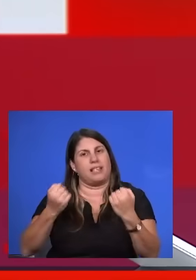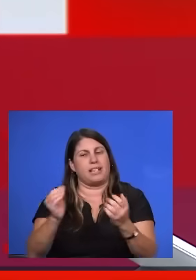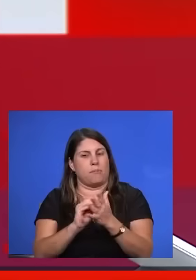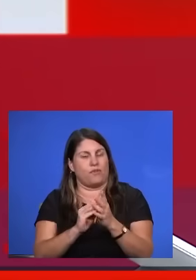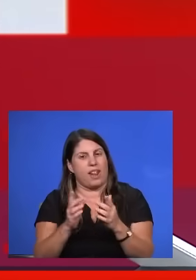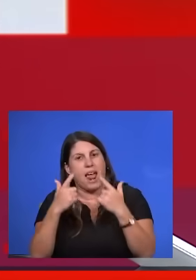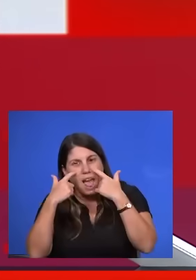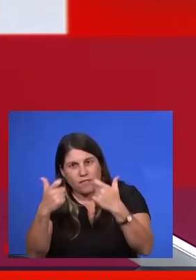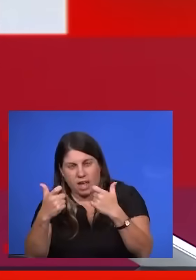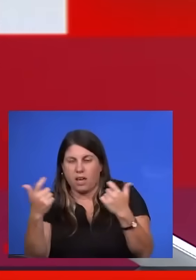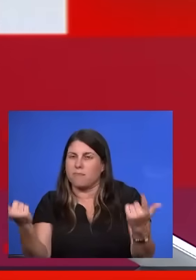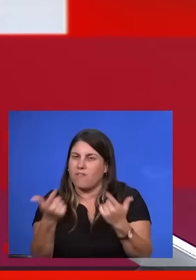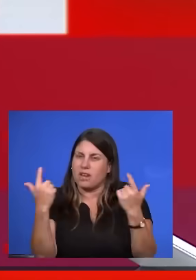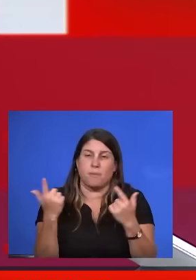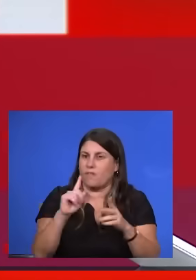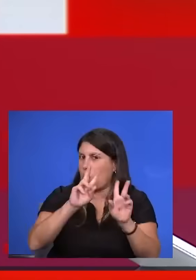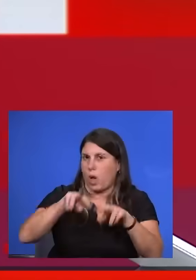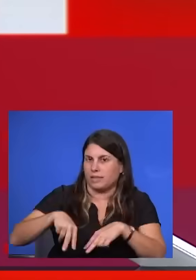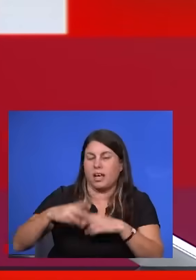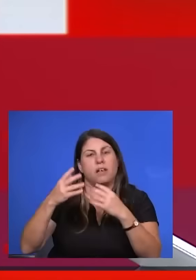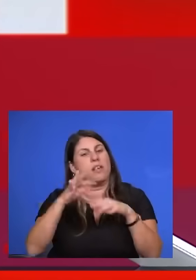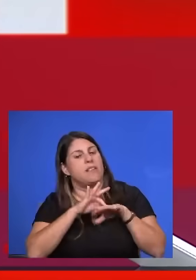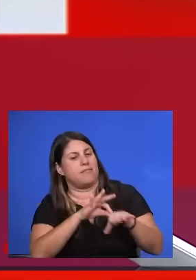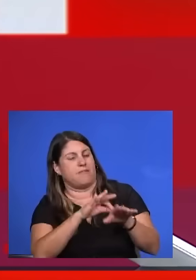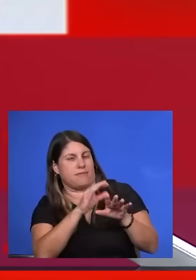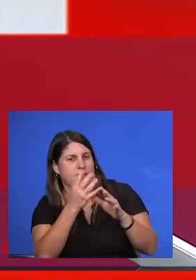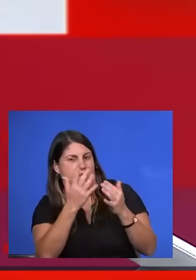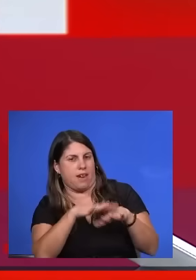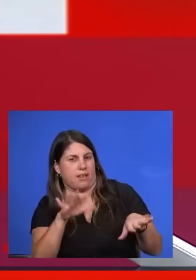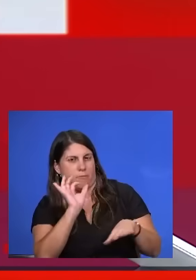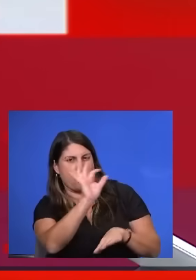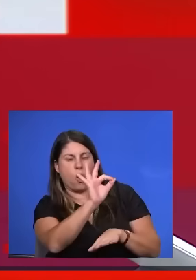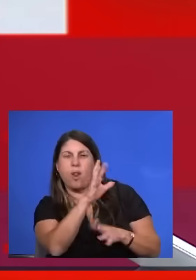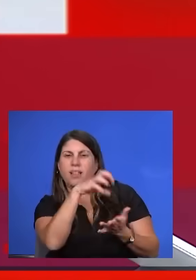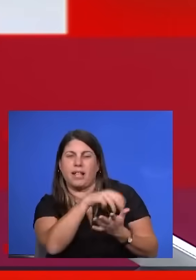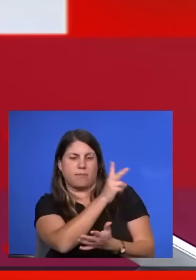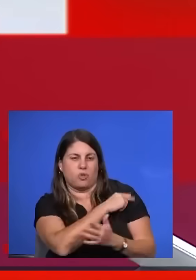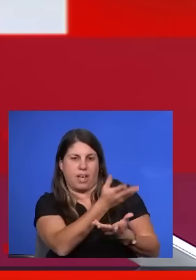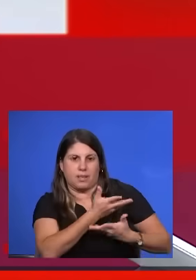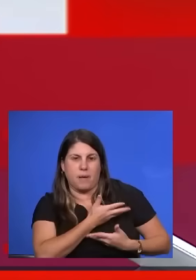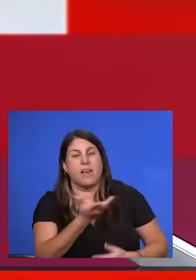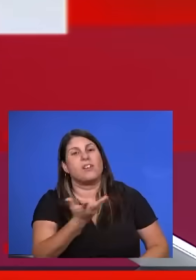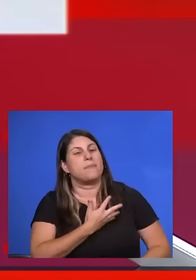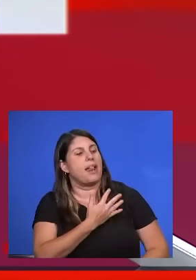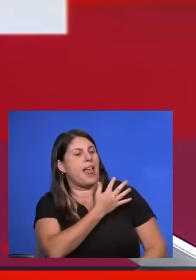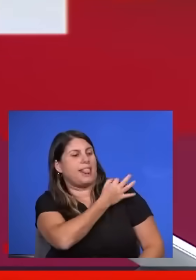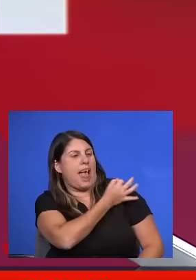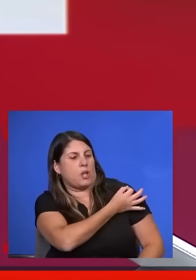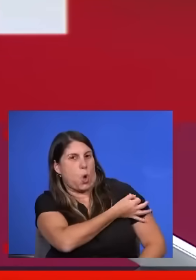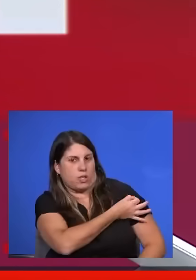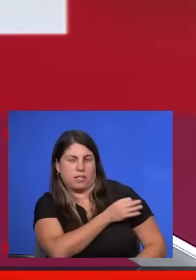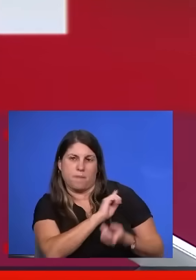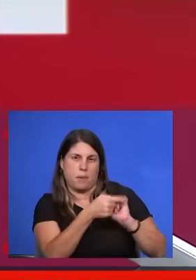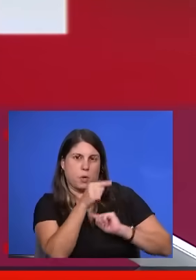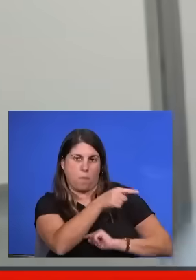ראובני ליווה היום את הילדים שלו לתחנת המשטרה שבה שירת, והם קיבלו דרגות במקומו, את דרגות הגבורה של אבא שלהם.